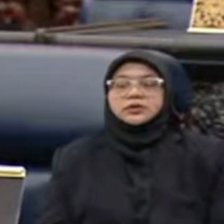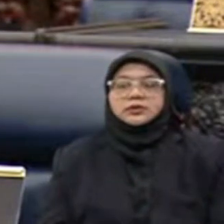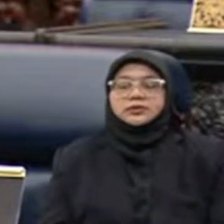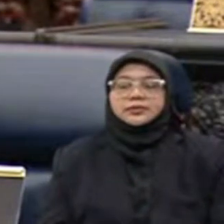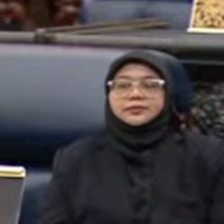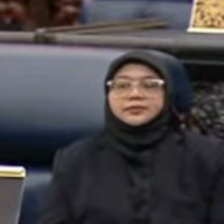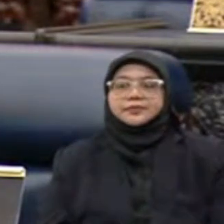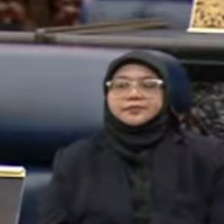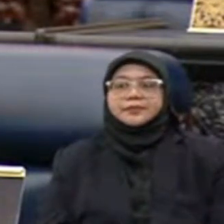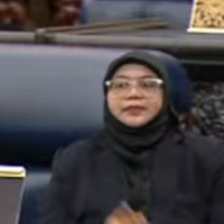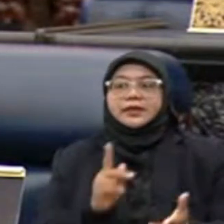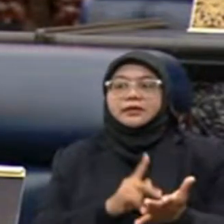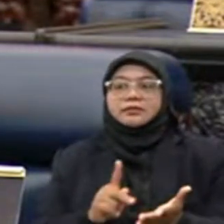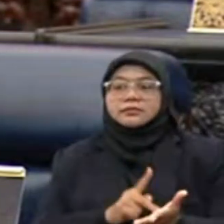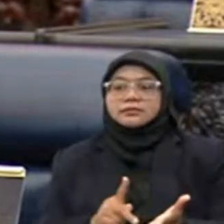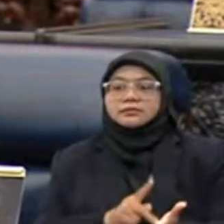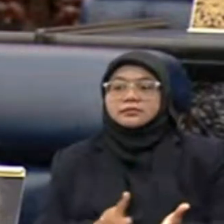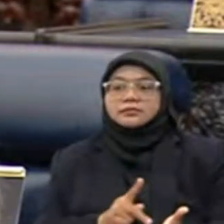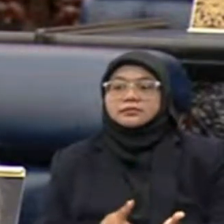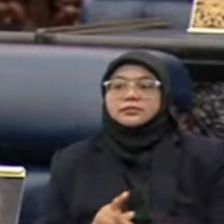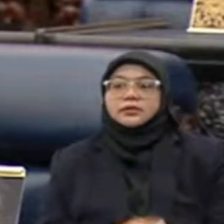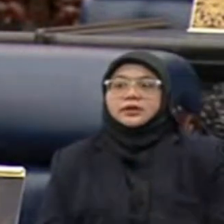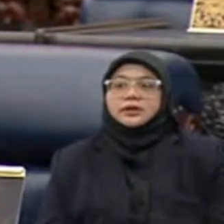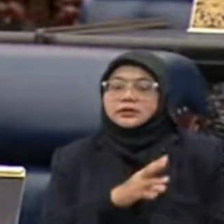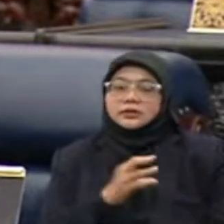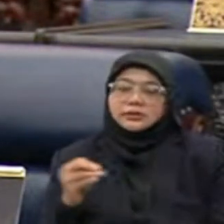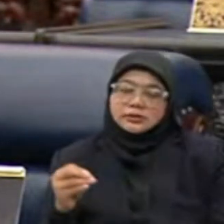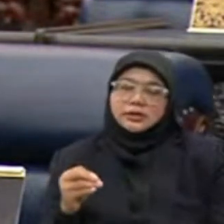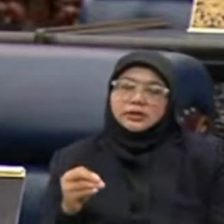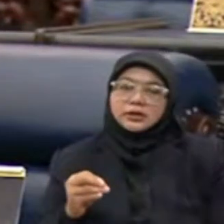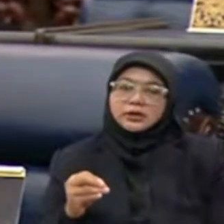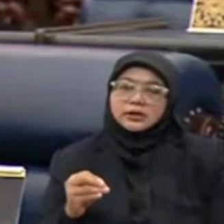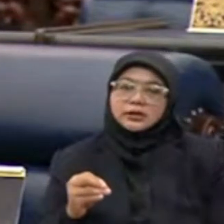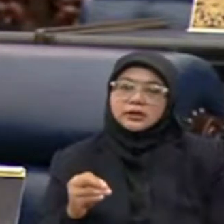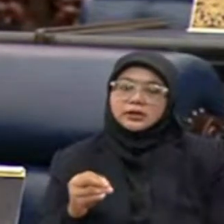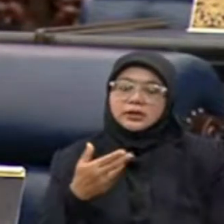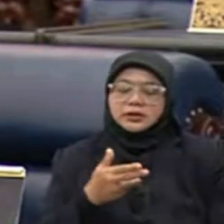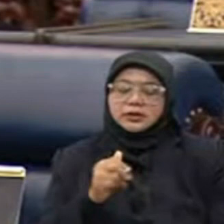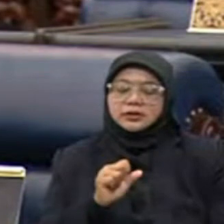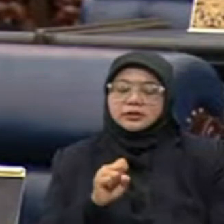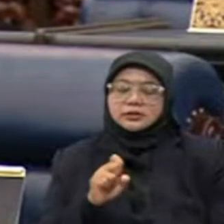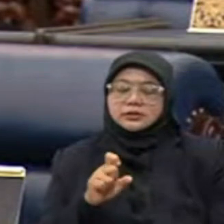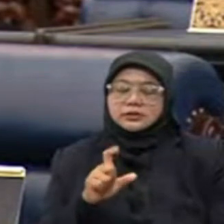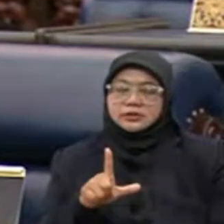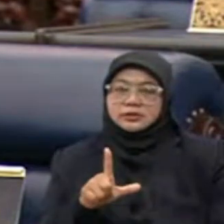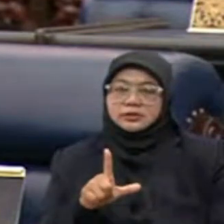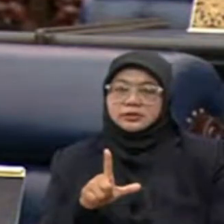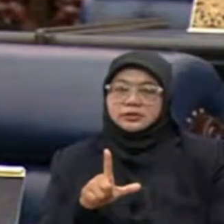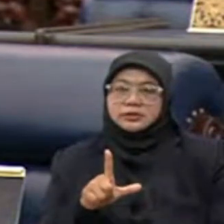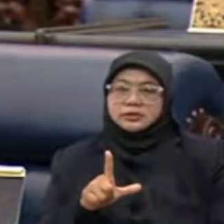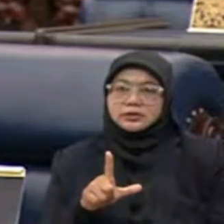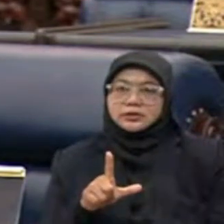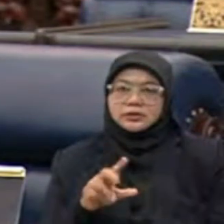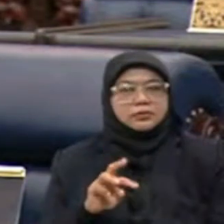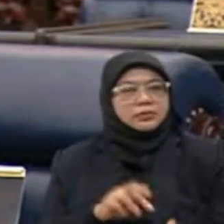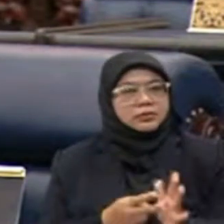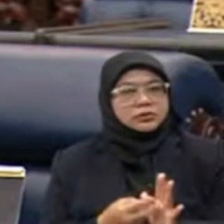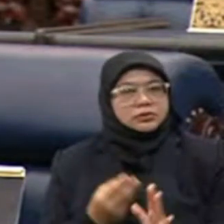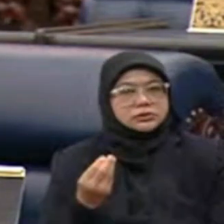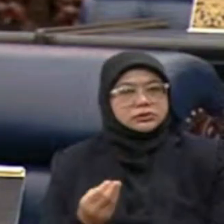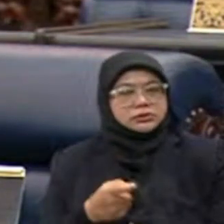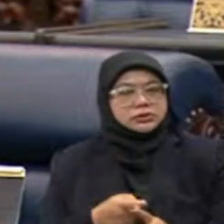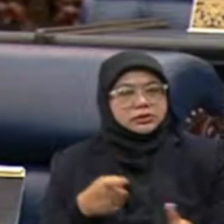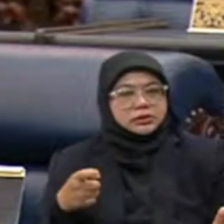selama perbelanjaan ataupun selama pertumbuhan hasil adalah jauh lebih kurang daripada